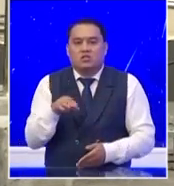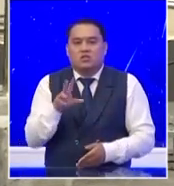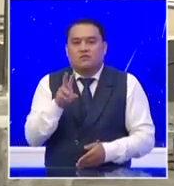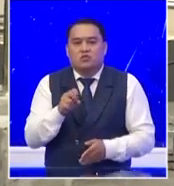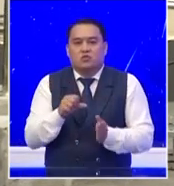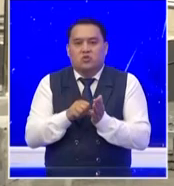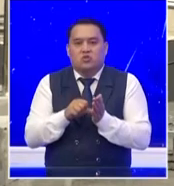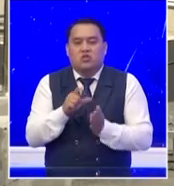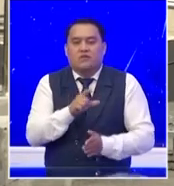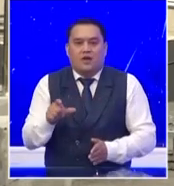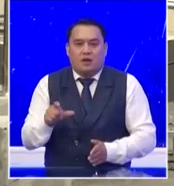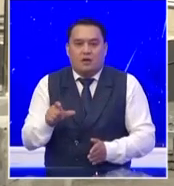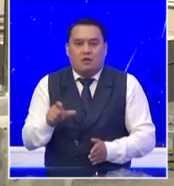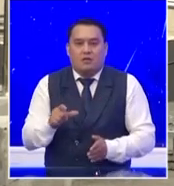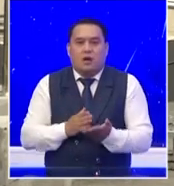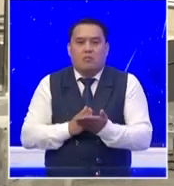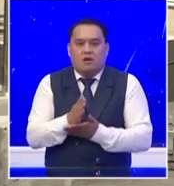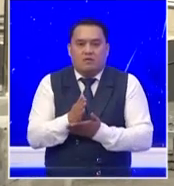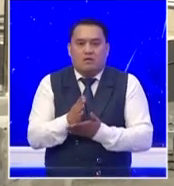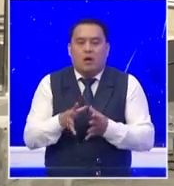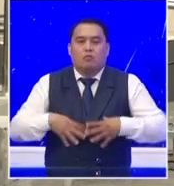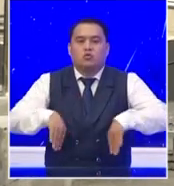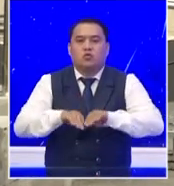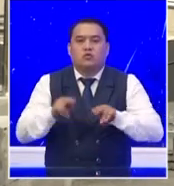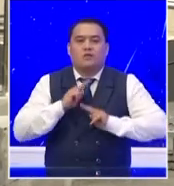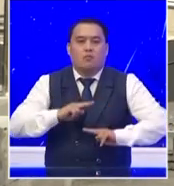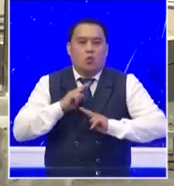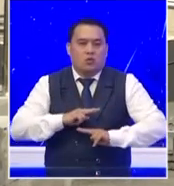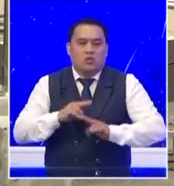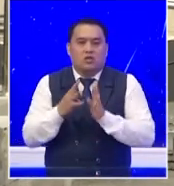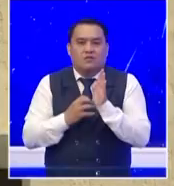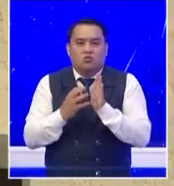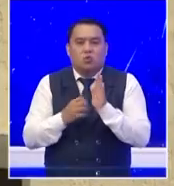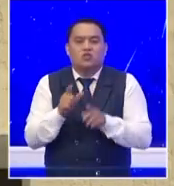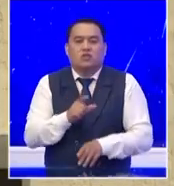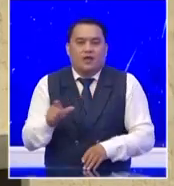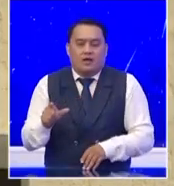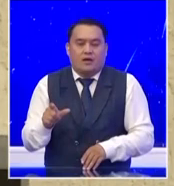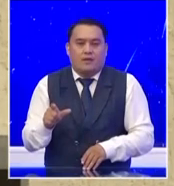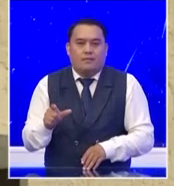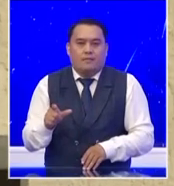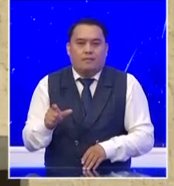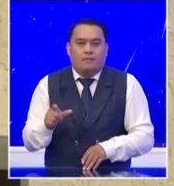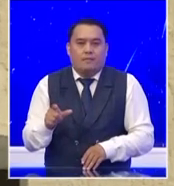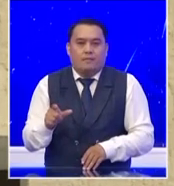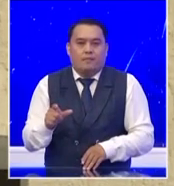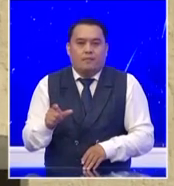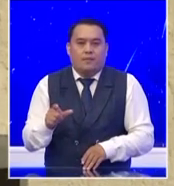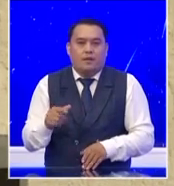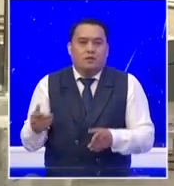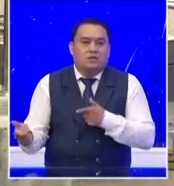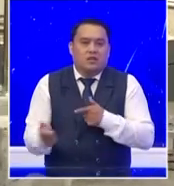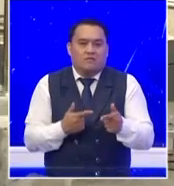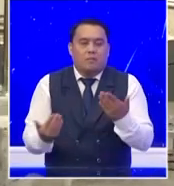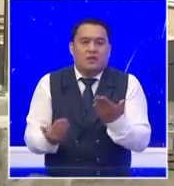2983 человека. Из них направлено на общественные работы 900 человек, на